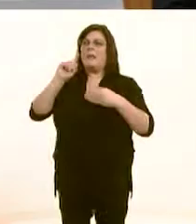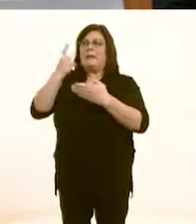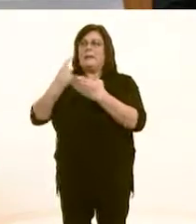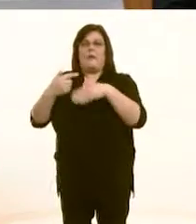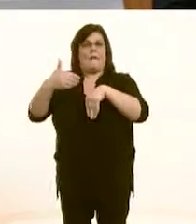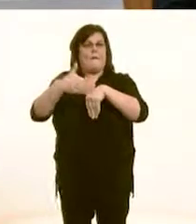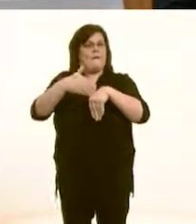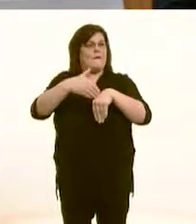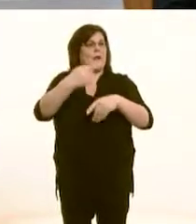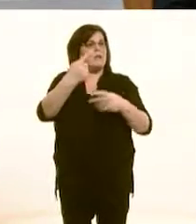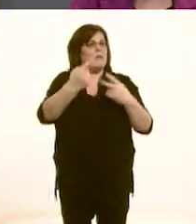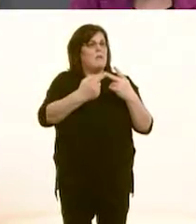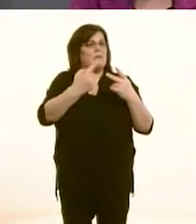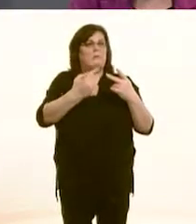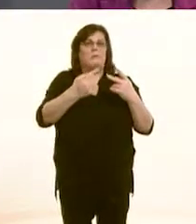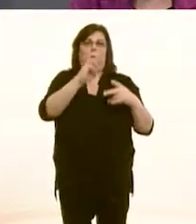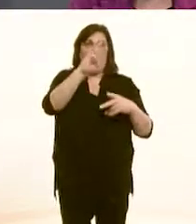blaenoriaethu Lloegr.